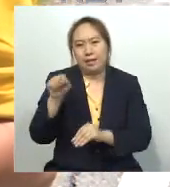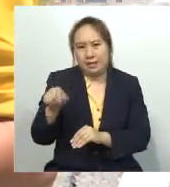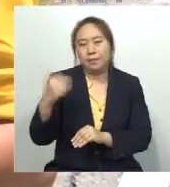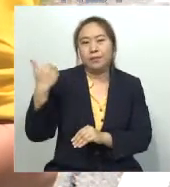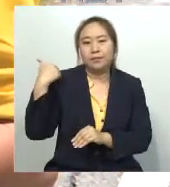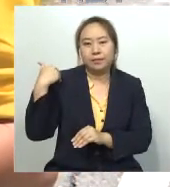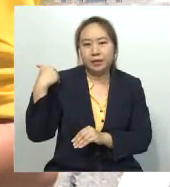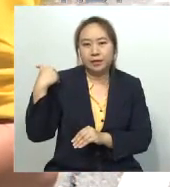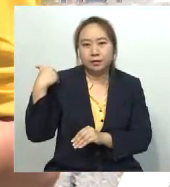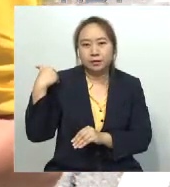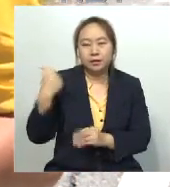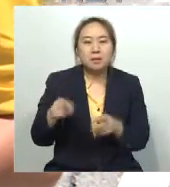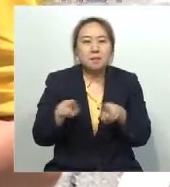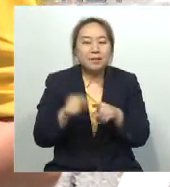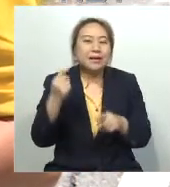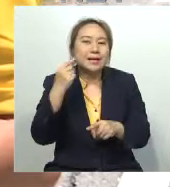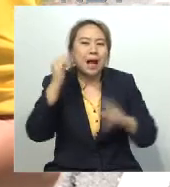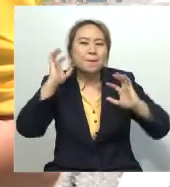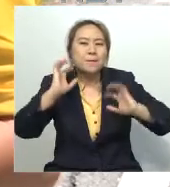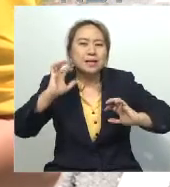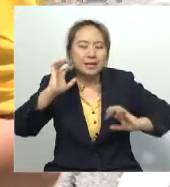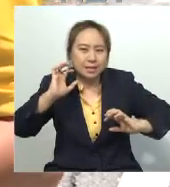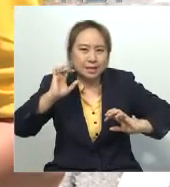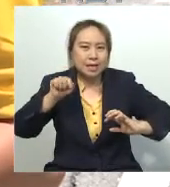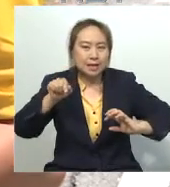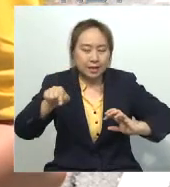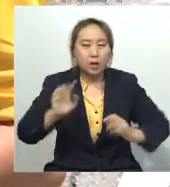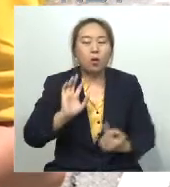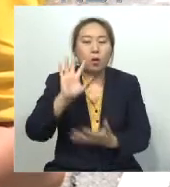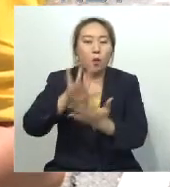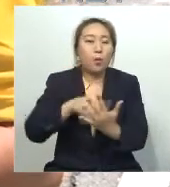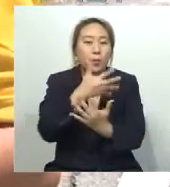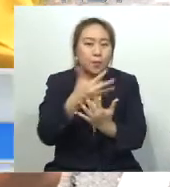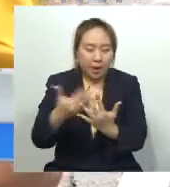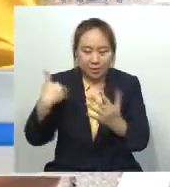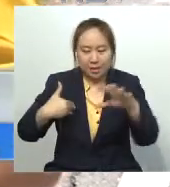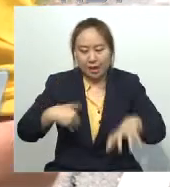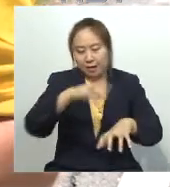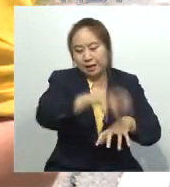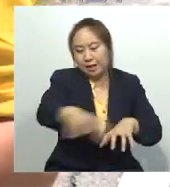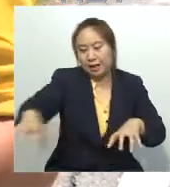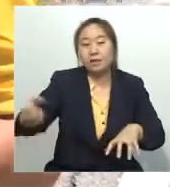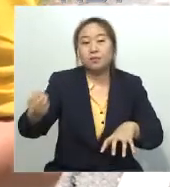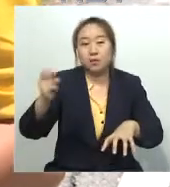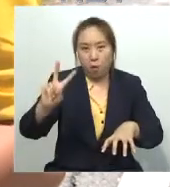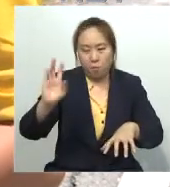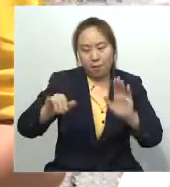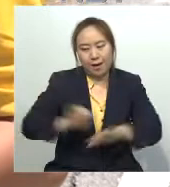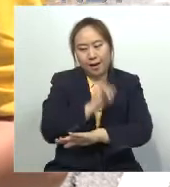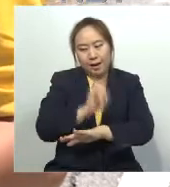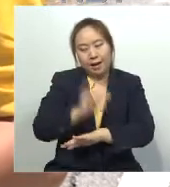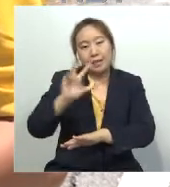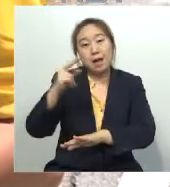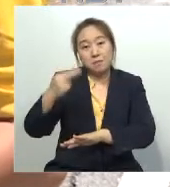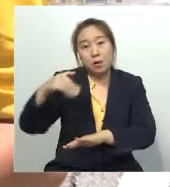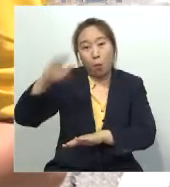ที่ที่เป็นแก้มลิงที่เป็นแก้มลิงในนโยบายใน112ทุ่งนะครับเรามีประมาณ 30,000 กว่าไร่เศษเนี่ย